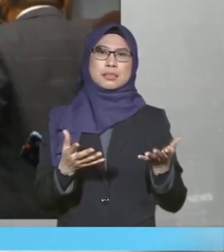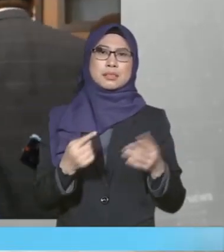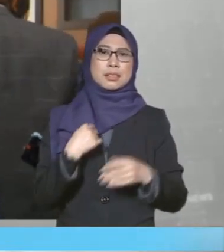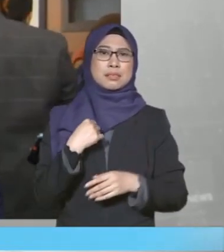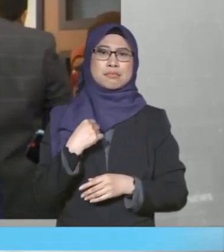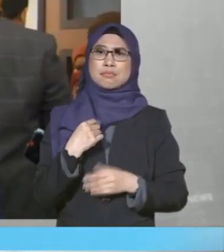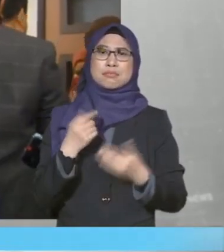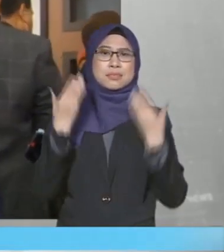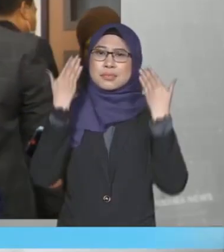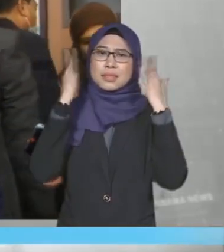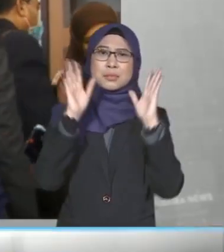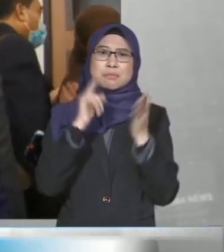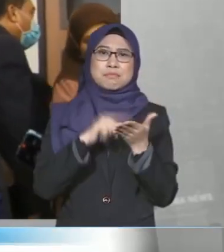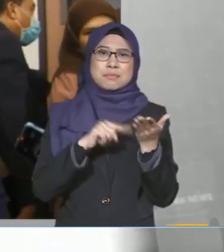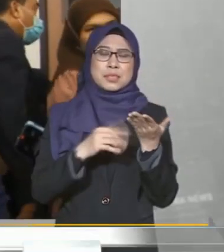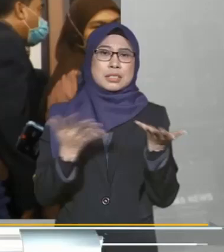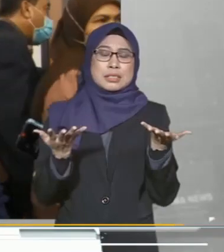kan.